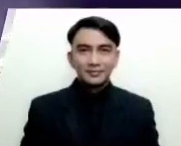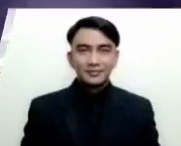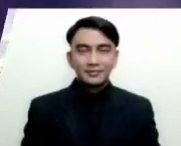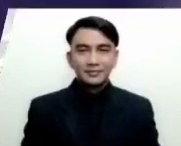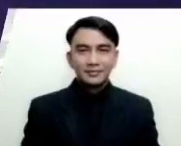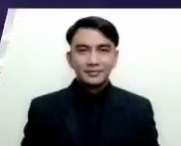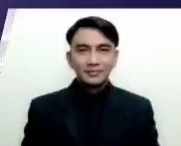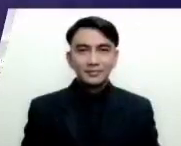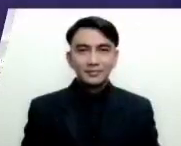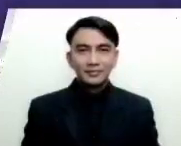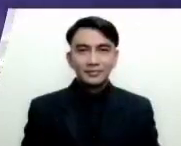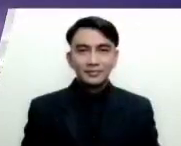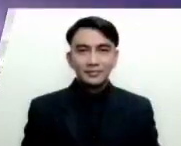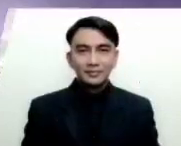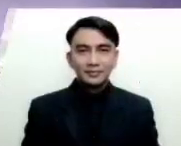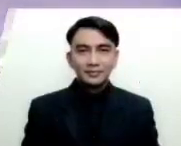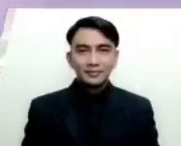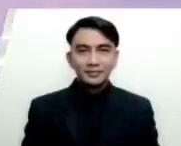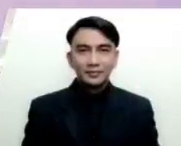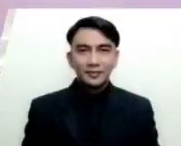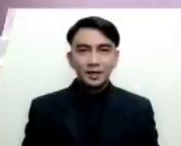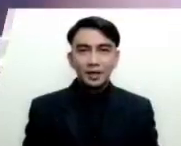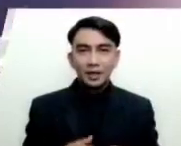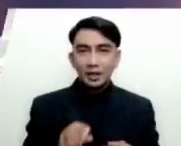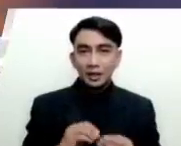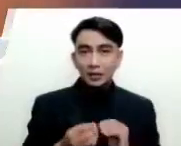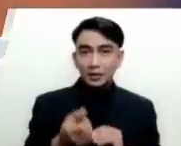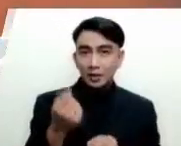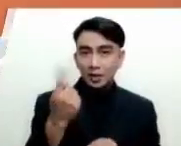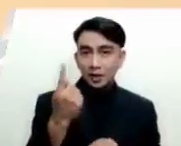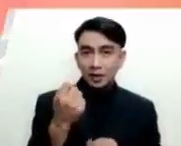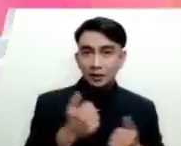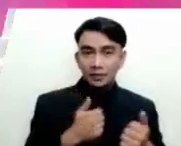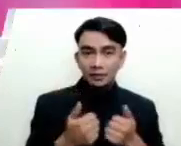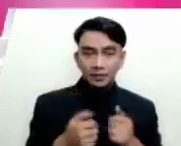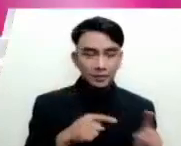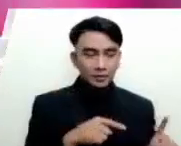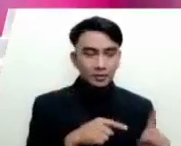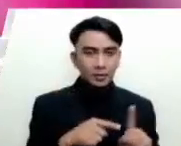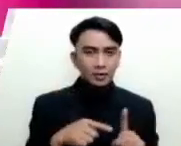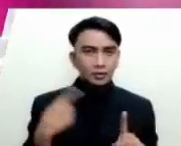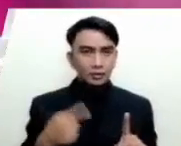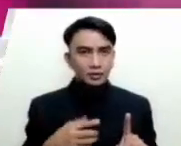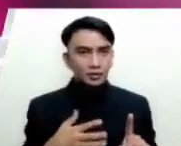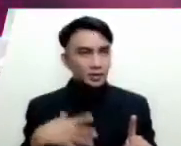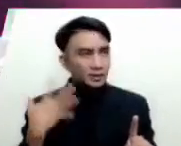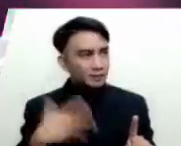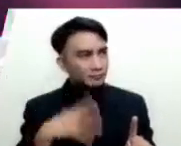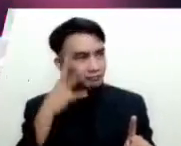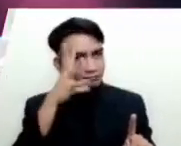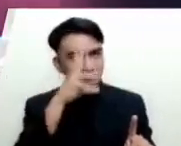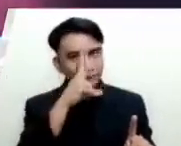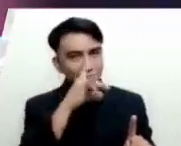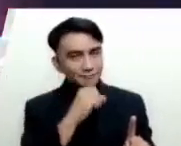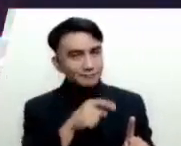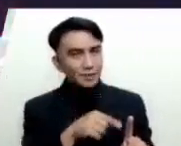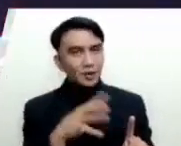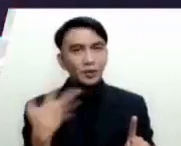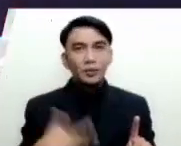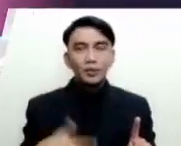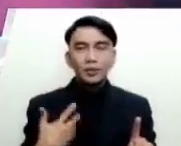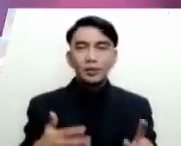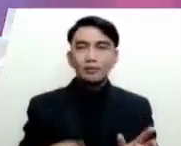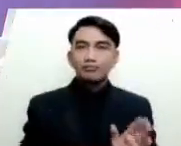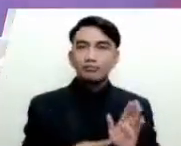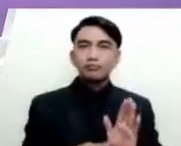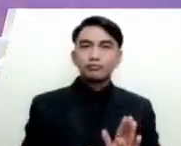Si candidate number 11, hindi lang basta beauty of the face. Dahil nag-uumapaw siya sa confidence at stage